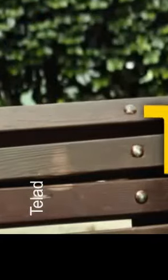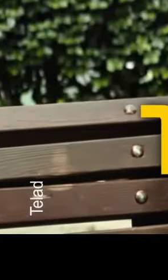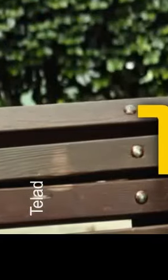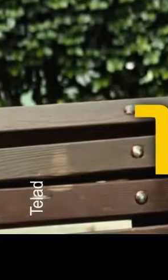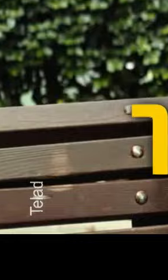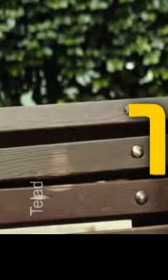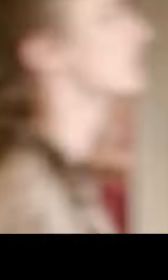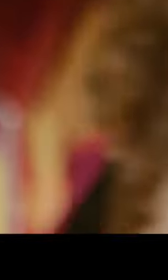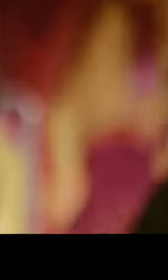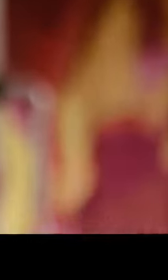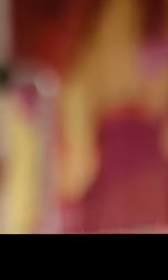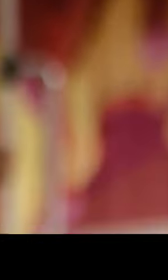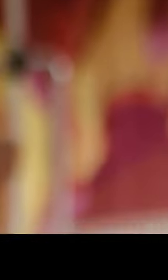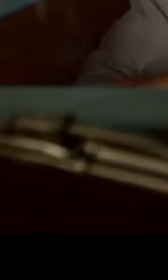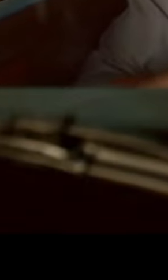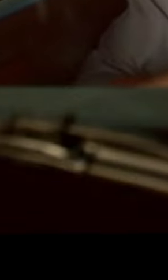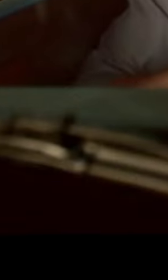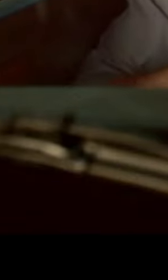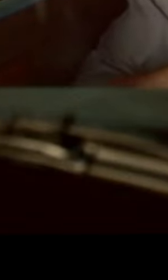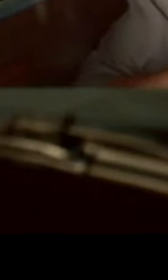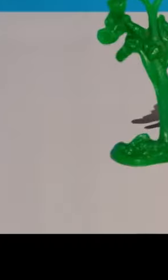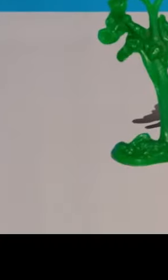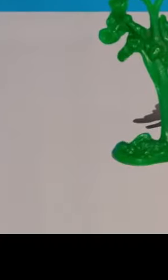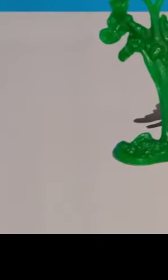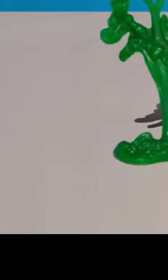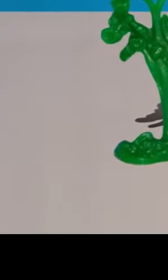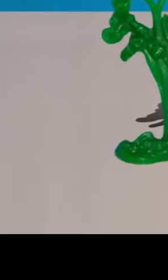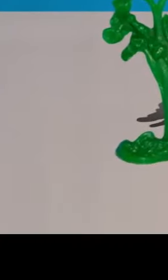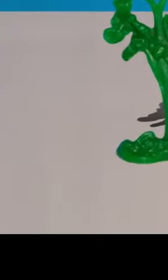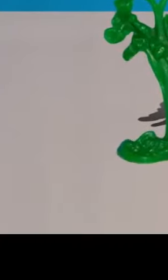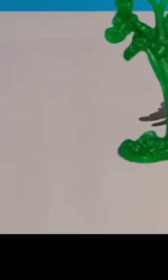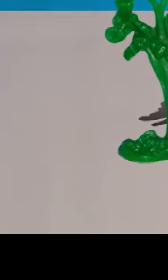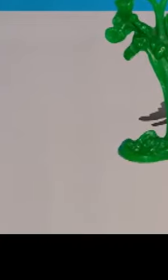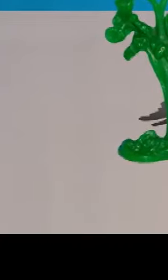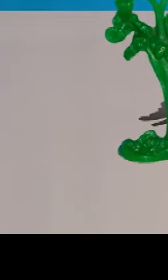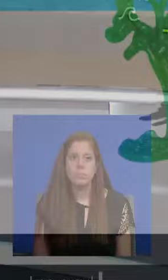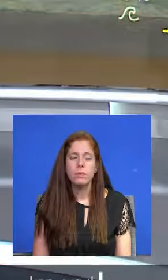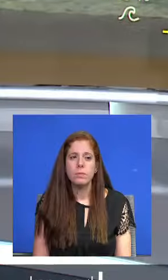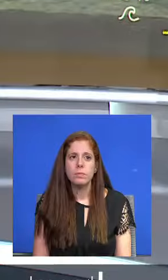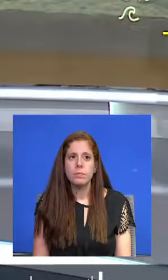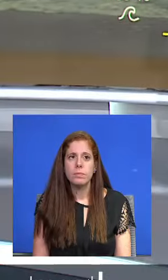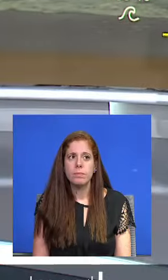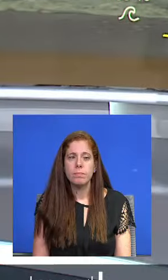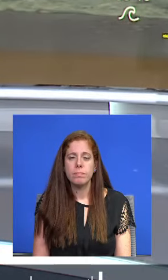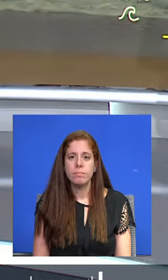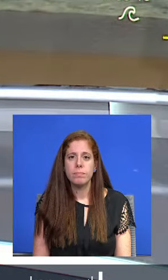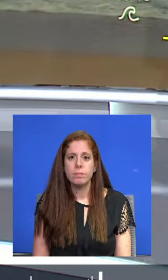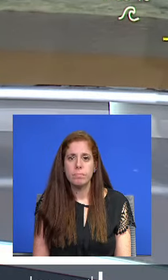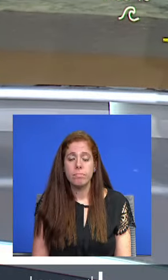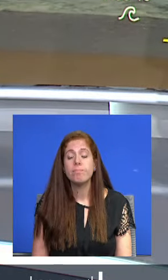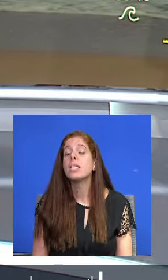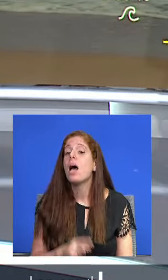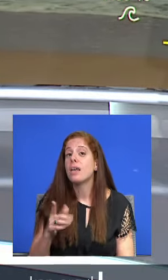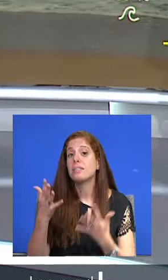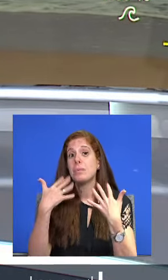סרטוי חדש של אבי נשר, להיט ענק, מצחיק ומרגש, גן קופים, בקולנוע. כן, אז מזג